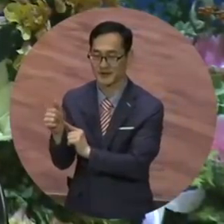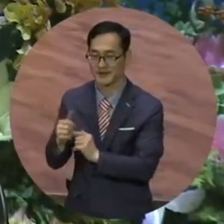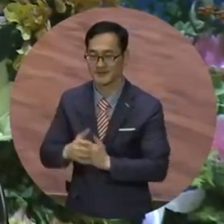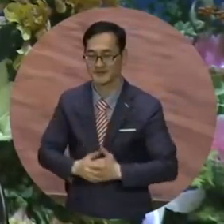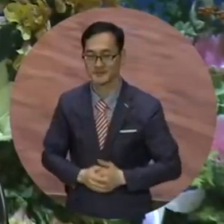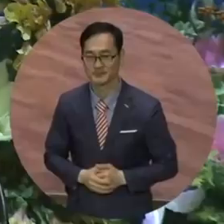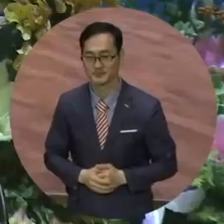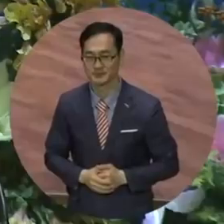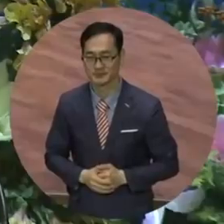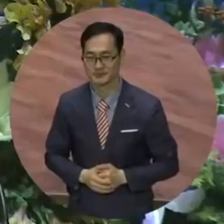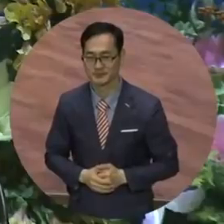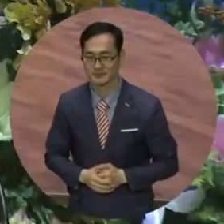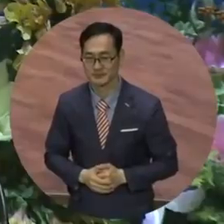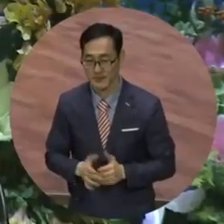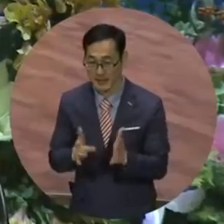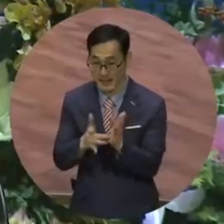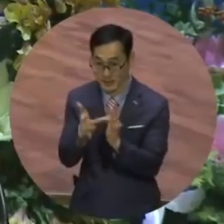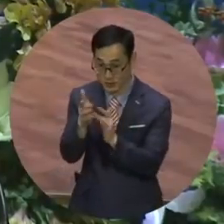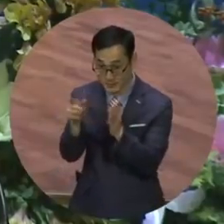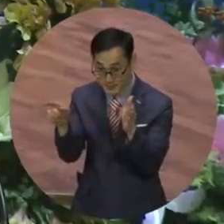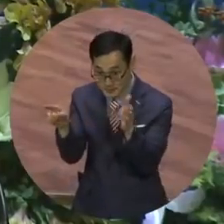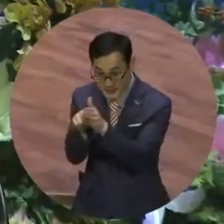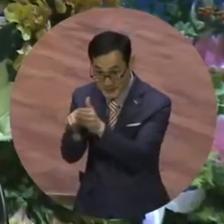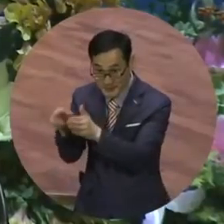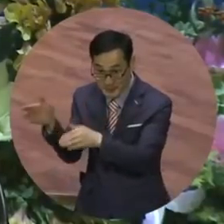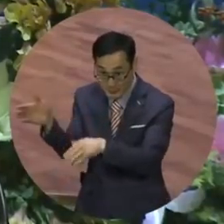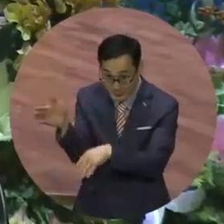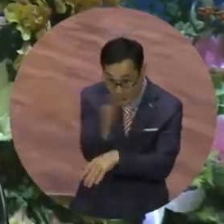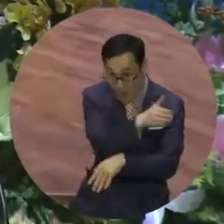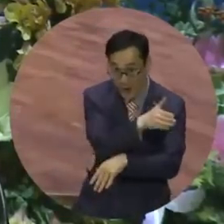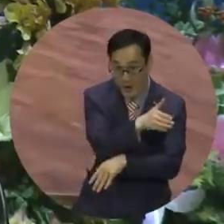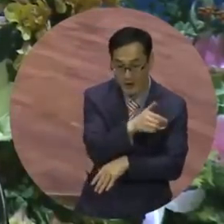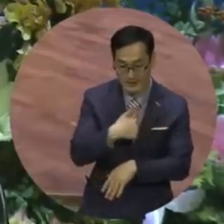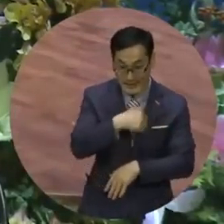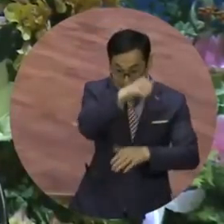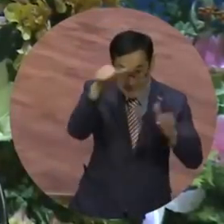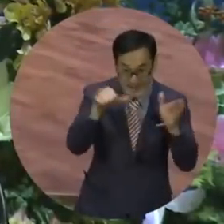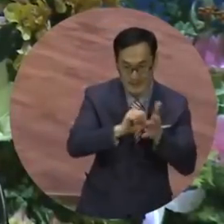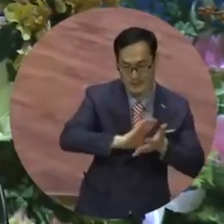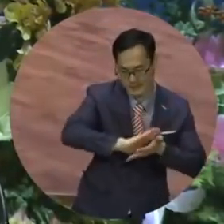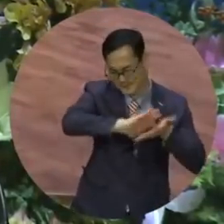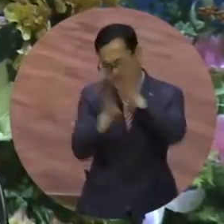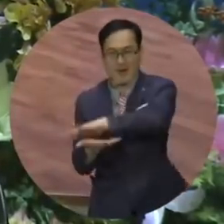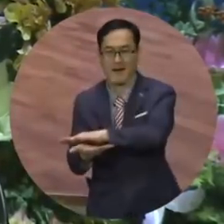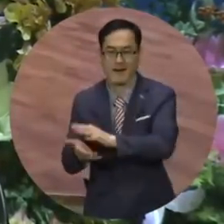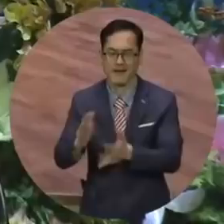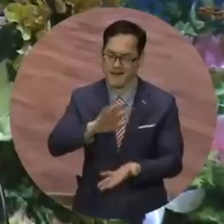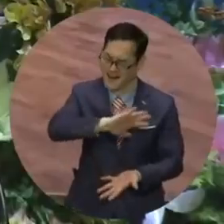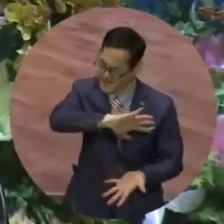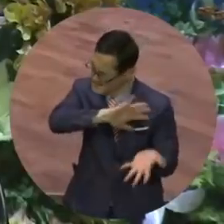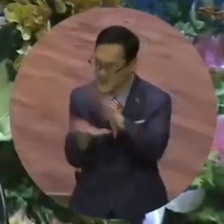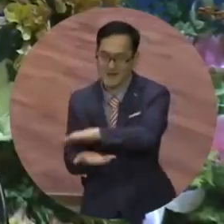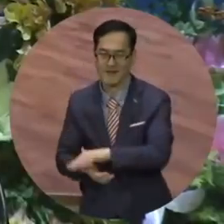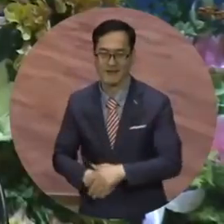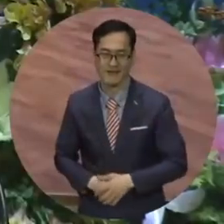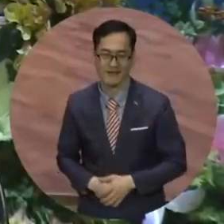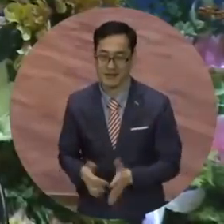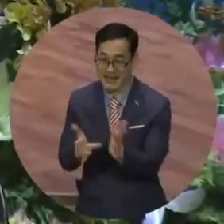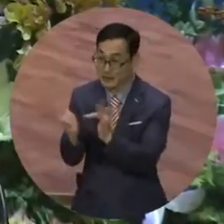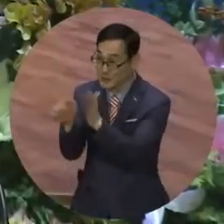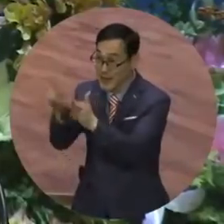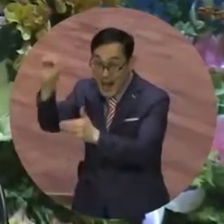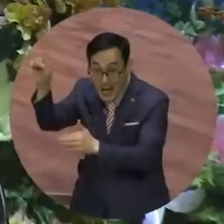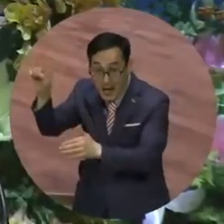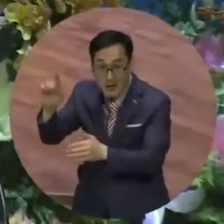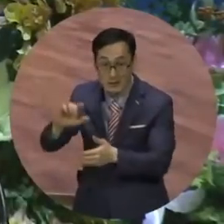예수를 믿는 순간에 인생이 확 전환됩니다. 다른 거 아무 한 게 없어. 예수 믿은 것밖에 없는데